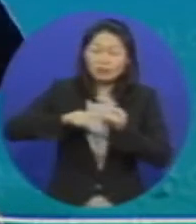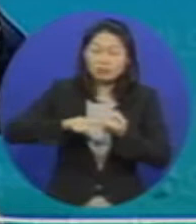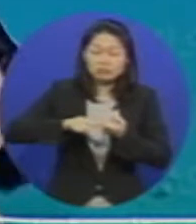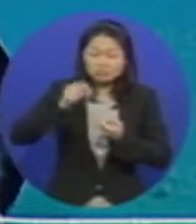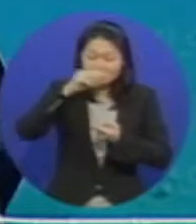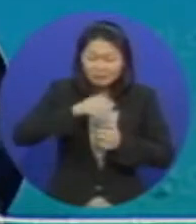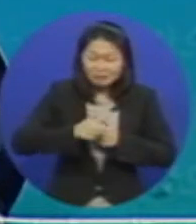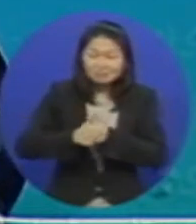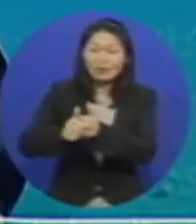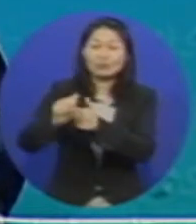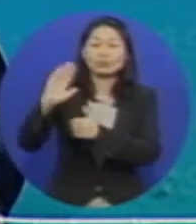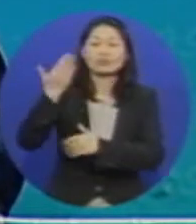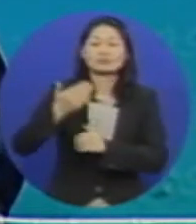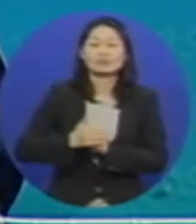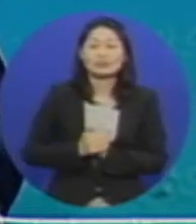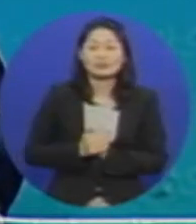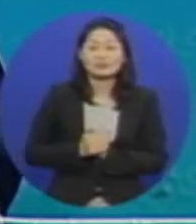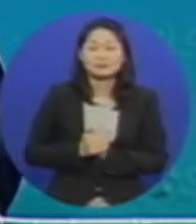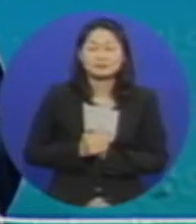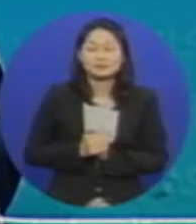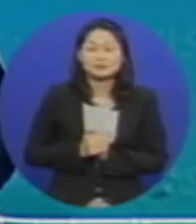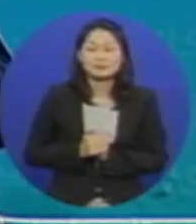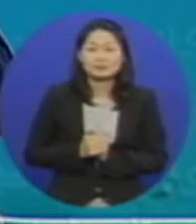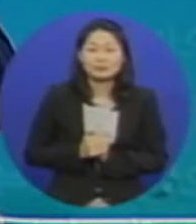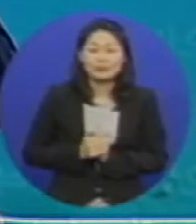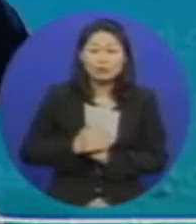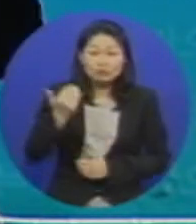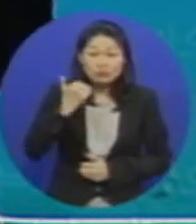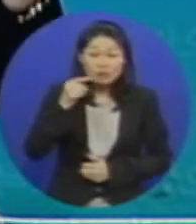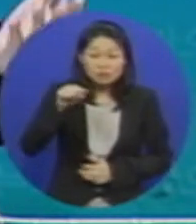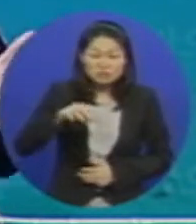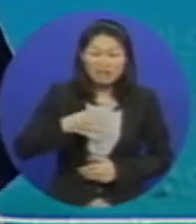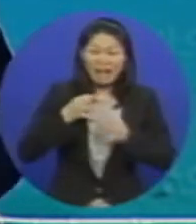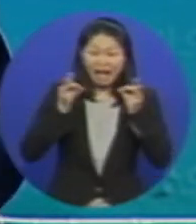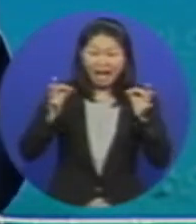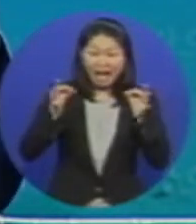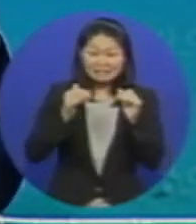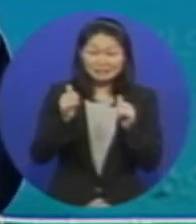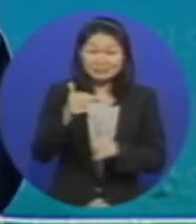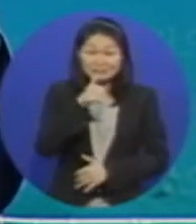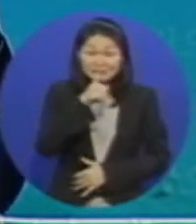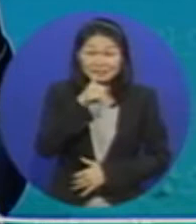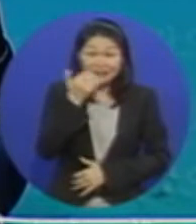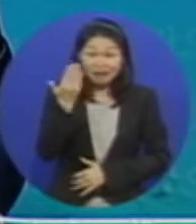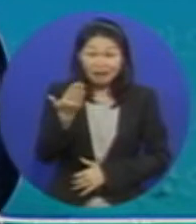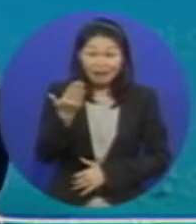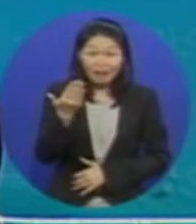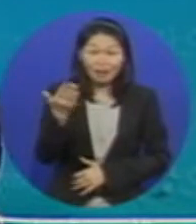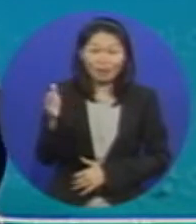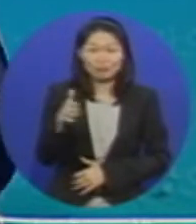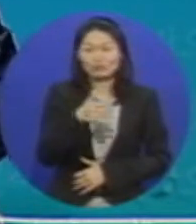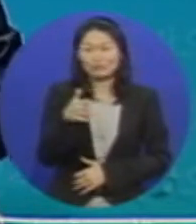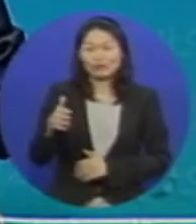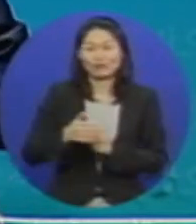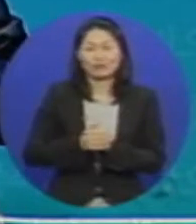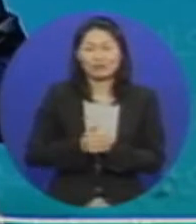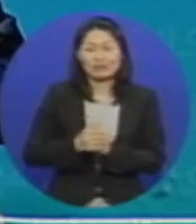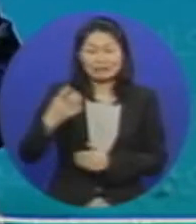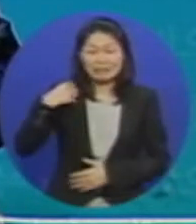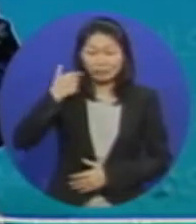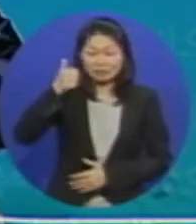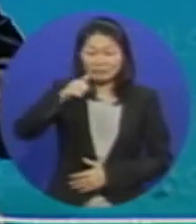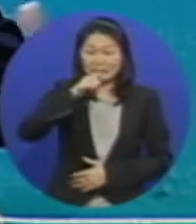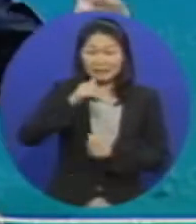가는 거죠 주님여 누가 거기서 소리지를 사람이 있겠어요 단 임 목사가